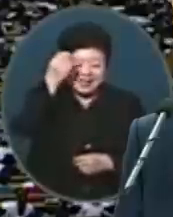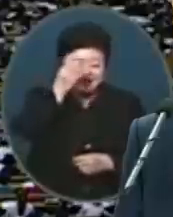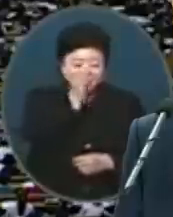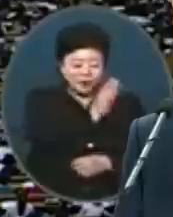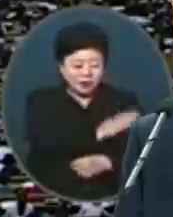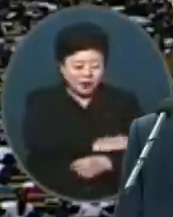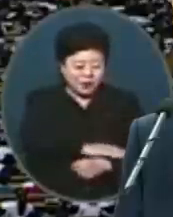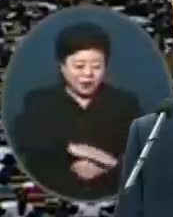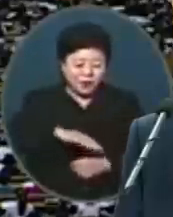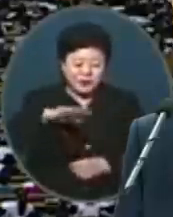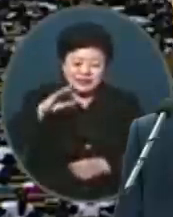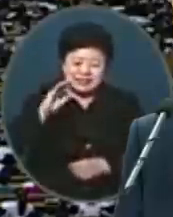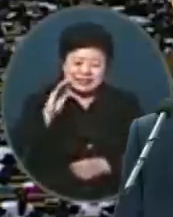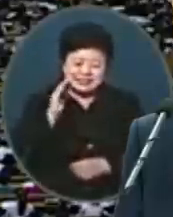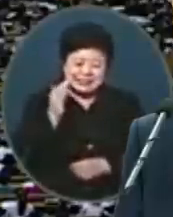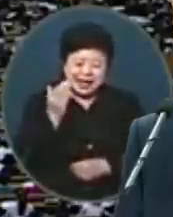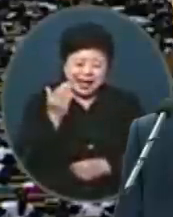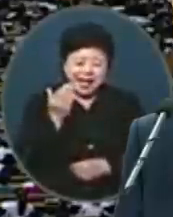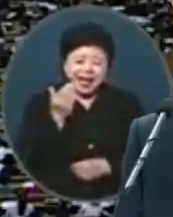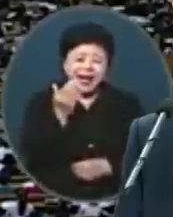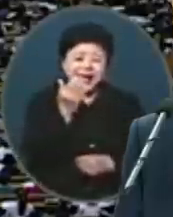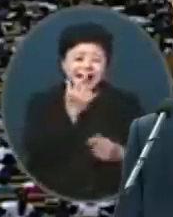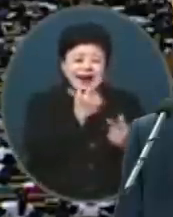내 영혼이